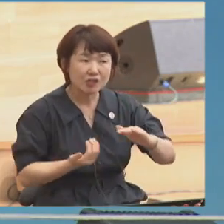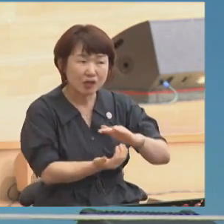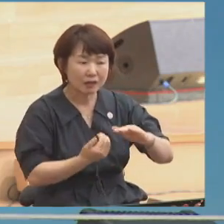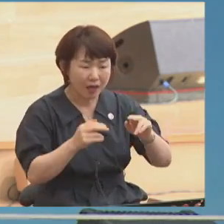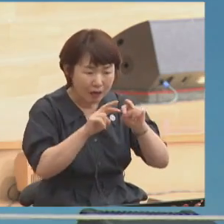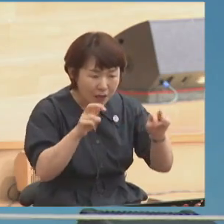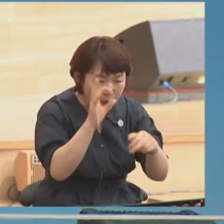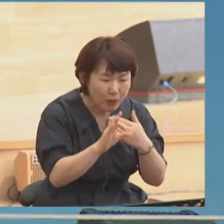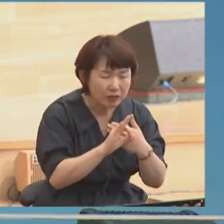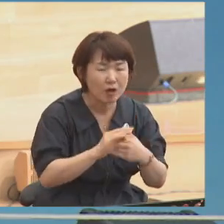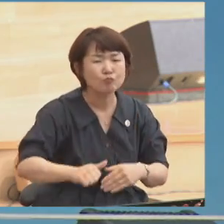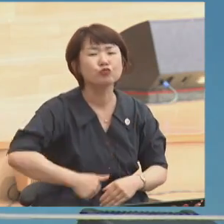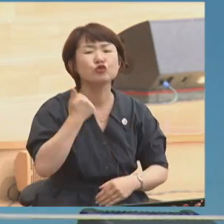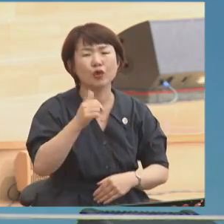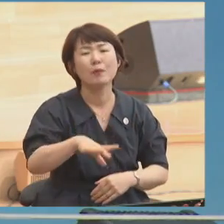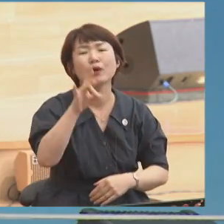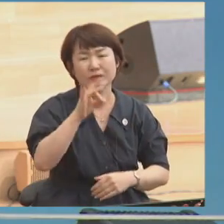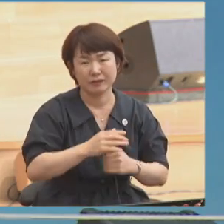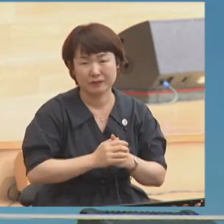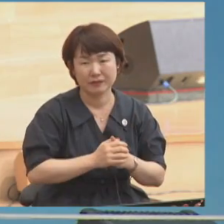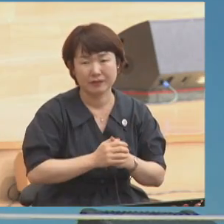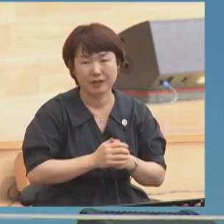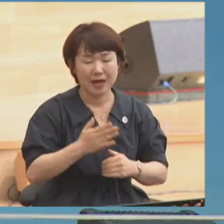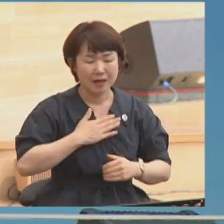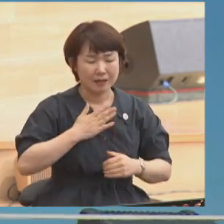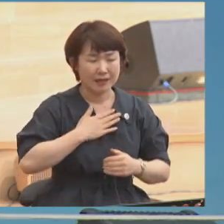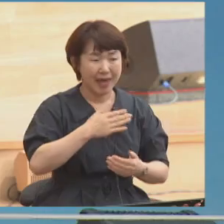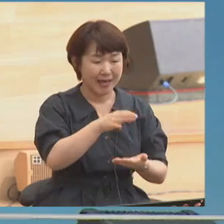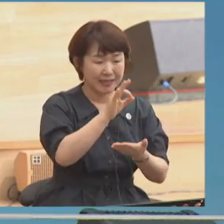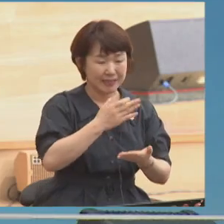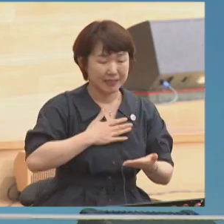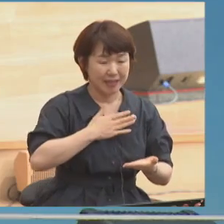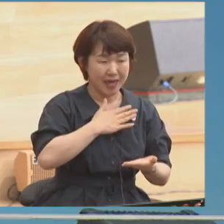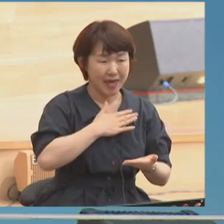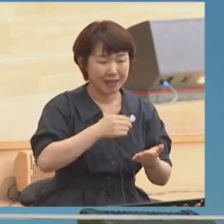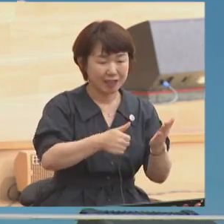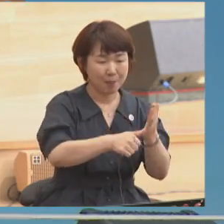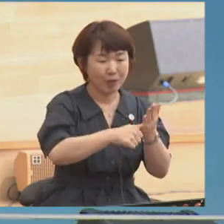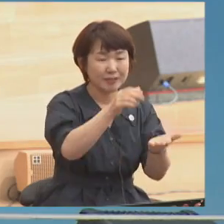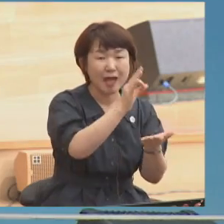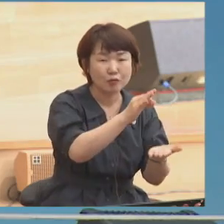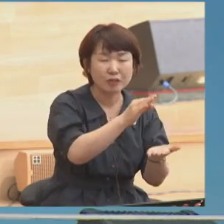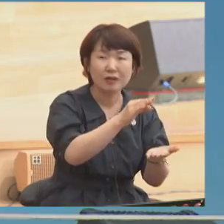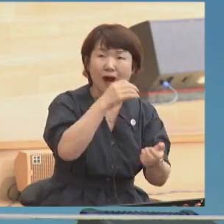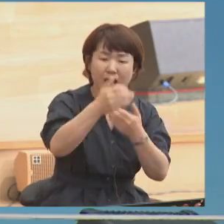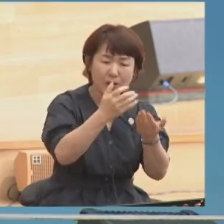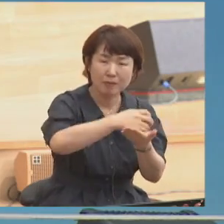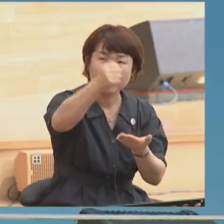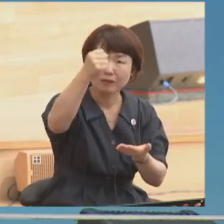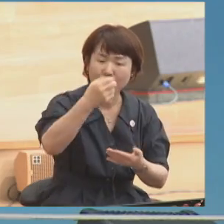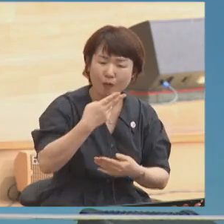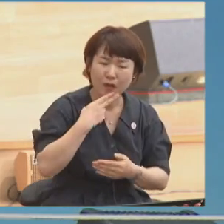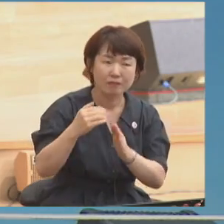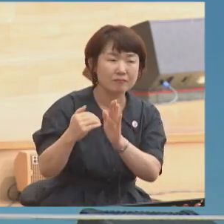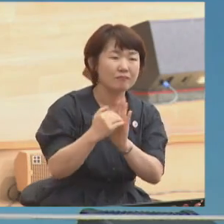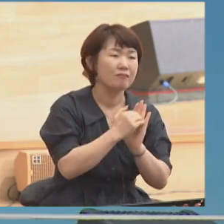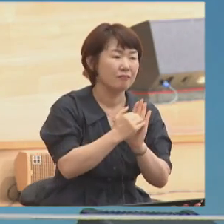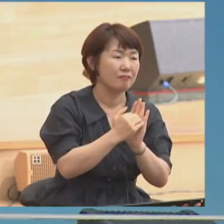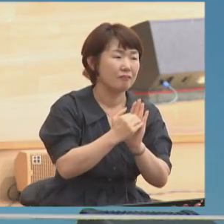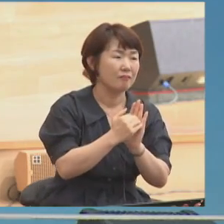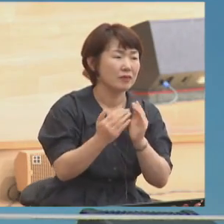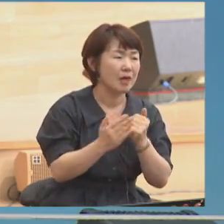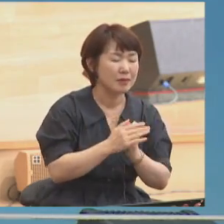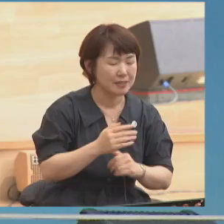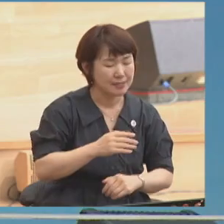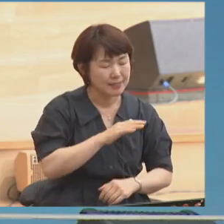분노 사건이에요. 자기의 재물이 하나님 앞에 이제 연락되지 않아서 하나님을 원망하고 자기